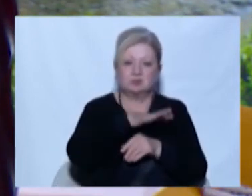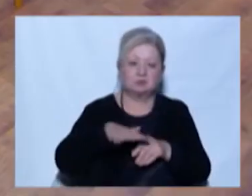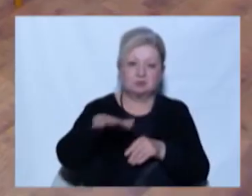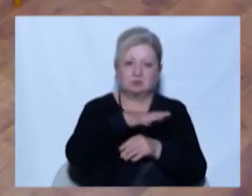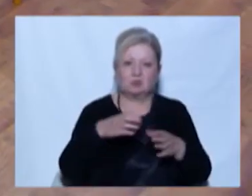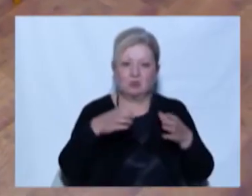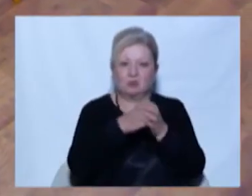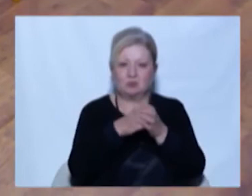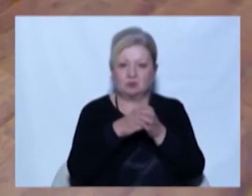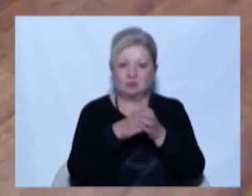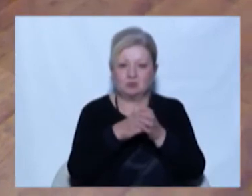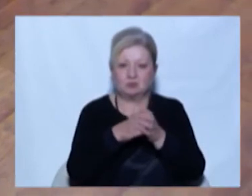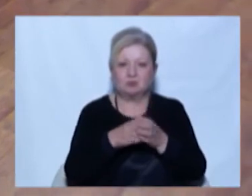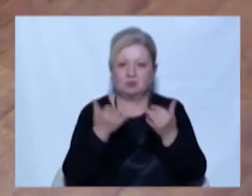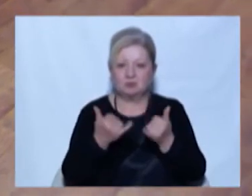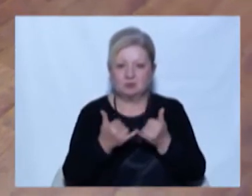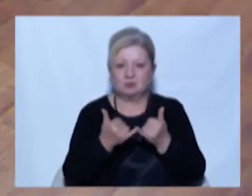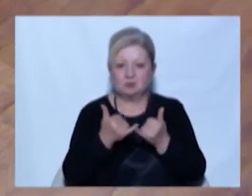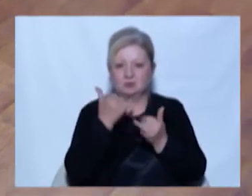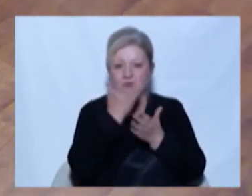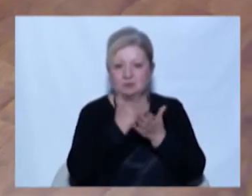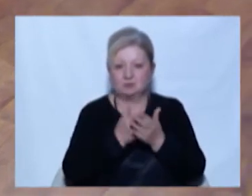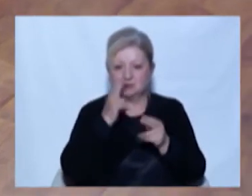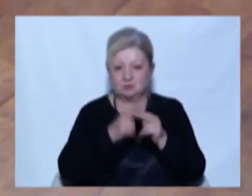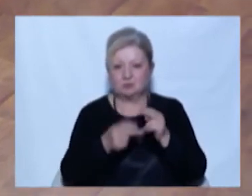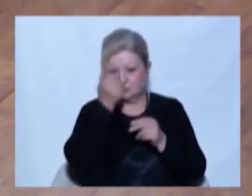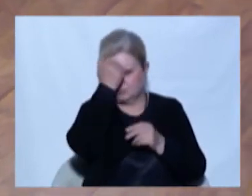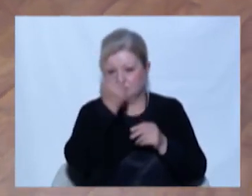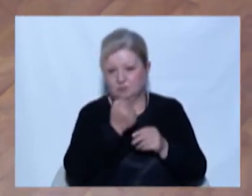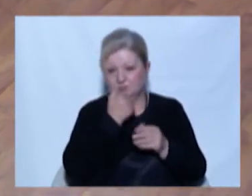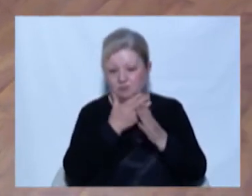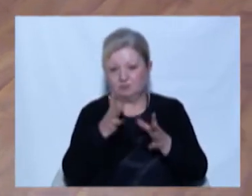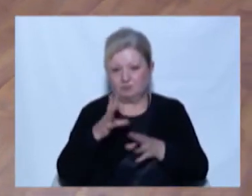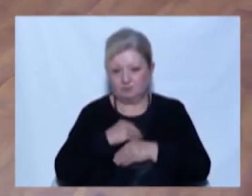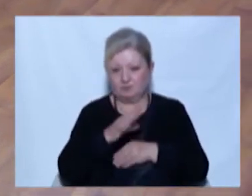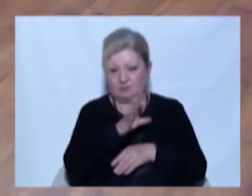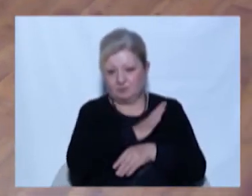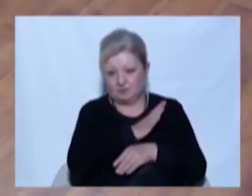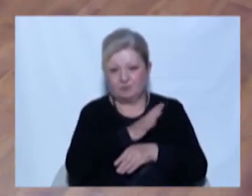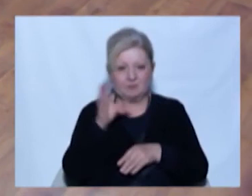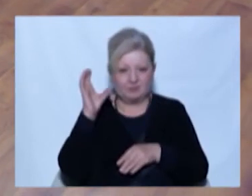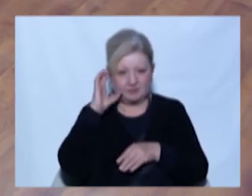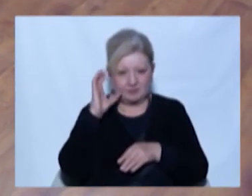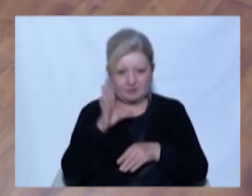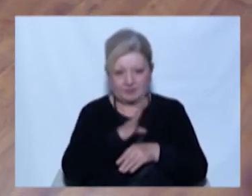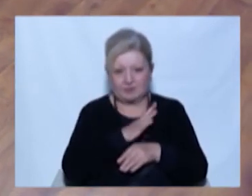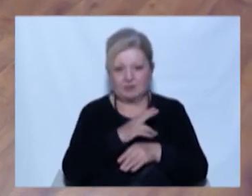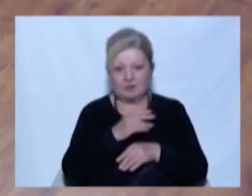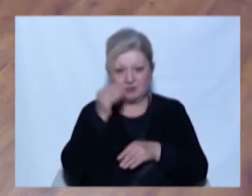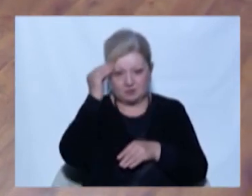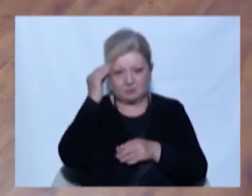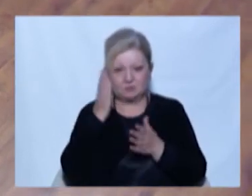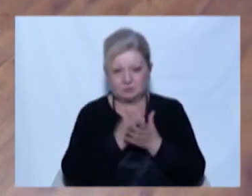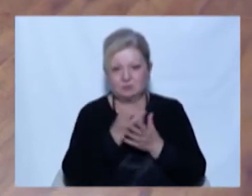ორგანიზაციებს. დღევანდელი ჩვენი გაკვეთილი დამთავრებულია. Დიდი მადლობა, რომ ჩემთან იყავით და მისმენდით. Იმედი მაქვს,